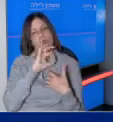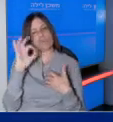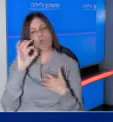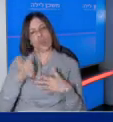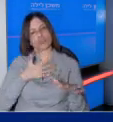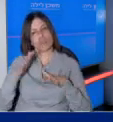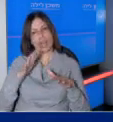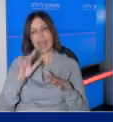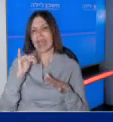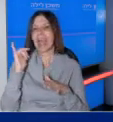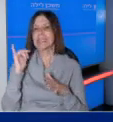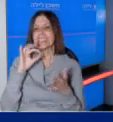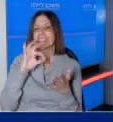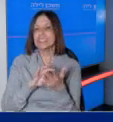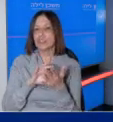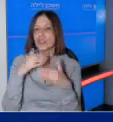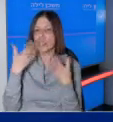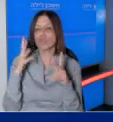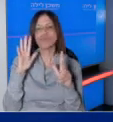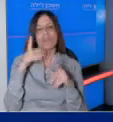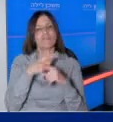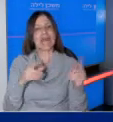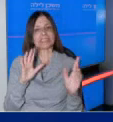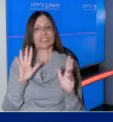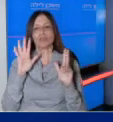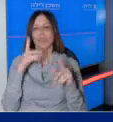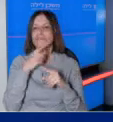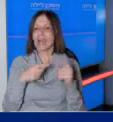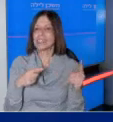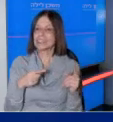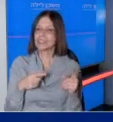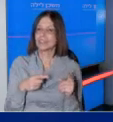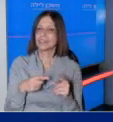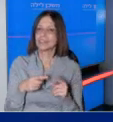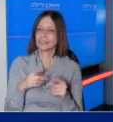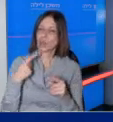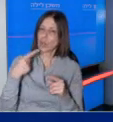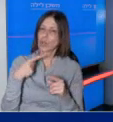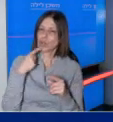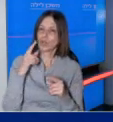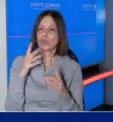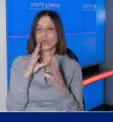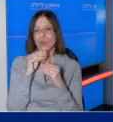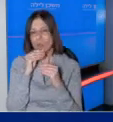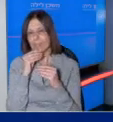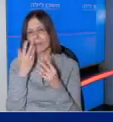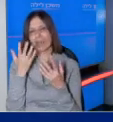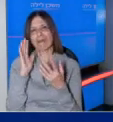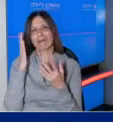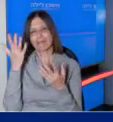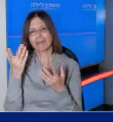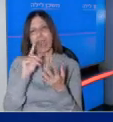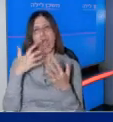אני ראיתי אותה. איזה ציון אתה נותן לו? 8.5. אוקיי. 8.5. גרוטו היה יותר לארג' ממך. אתה רואה שהבן אדם לא מדבר עם פאטוס, לא